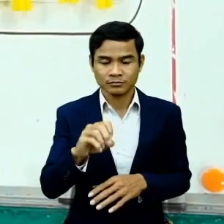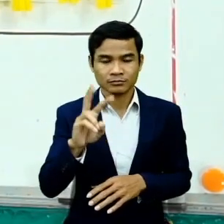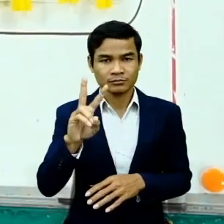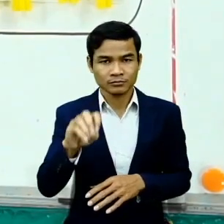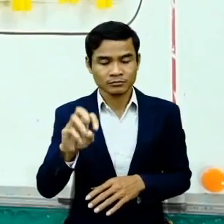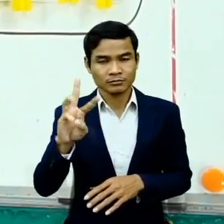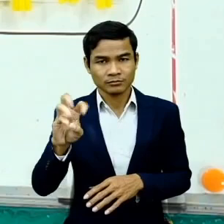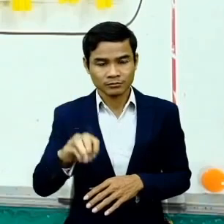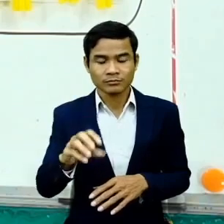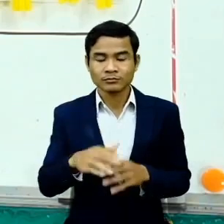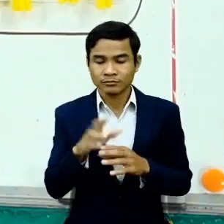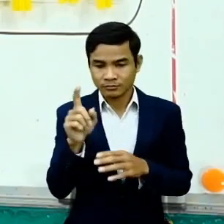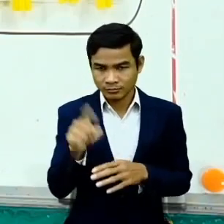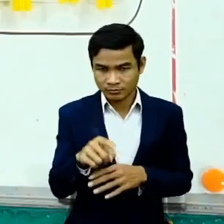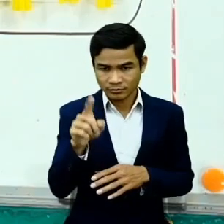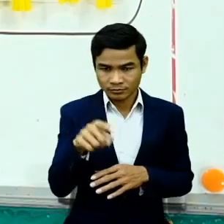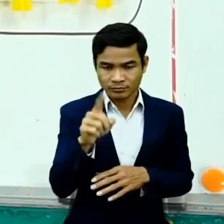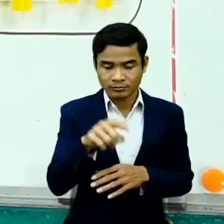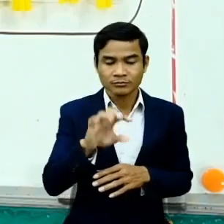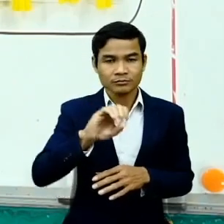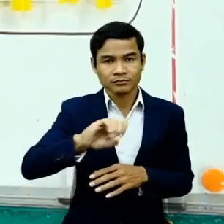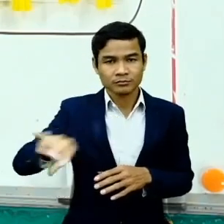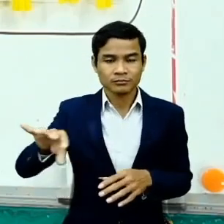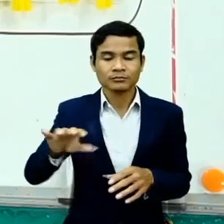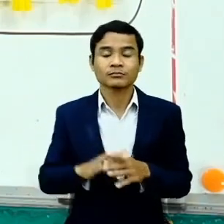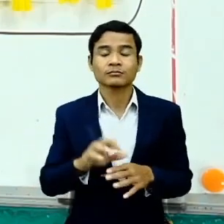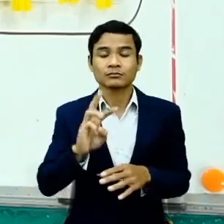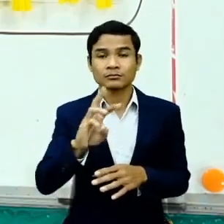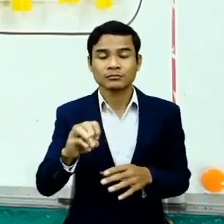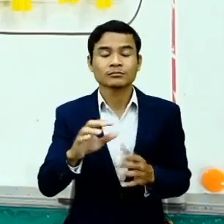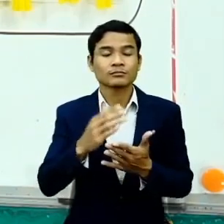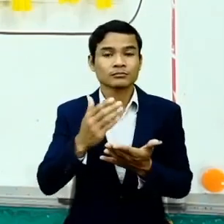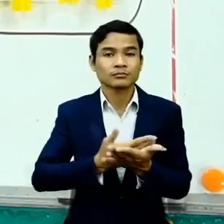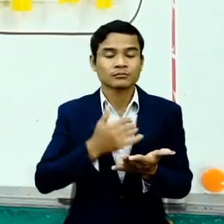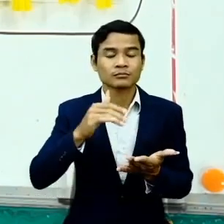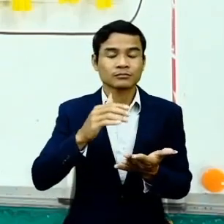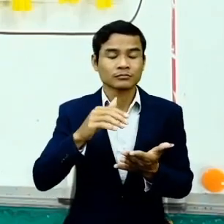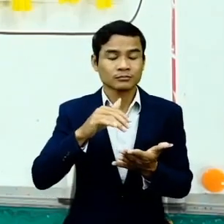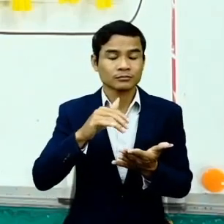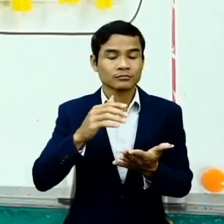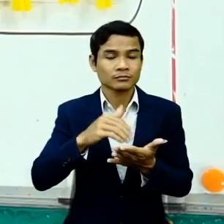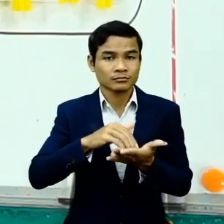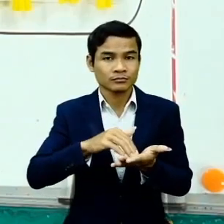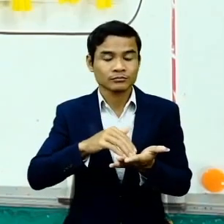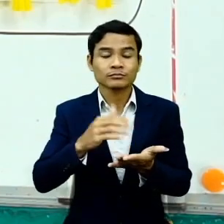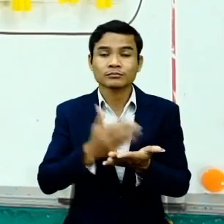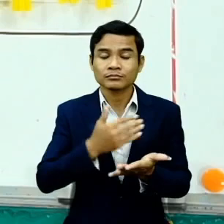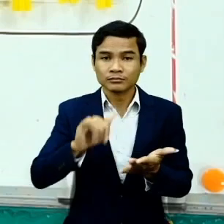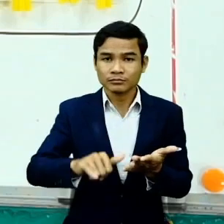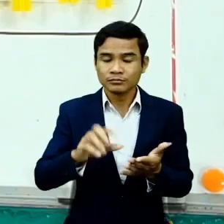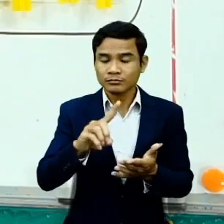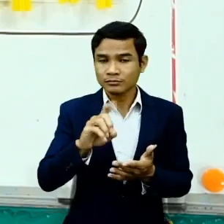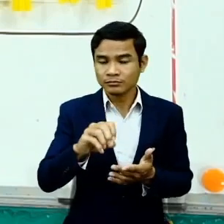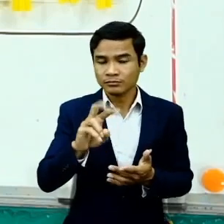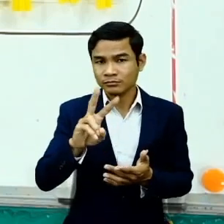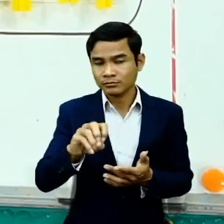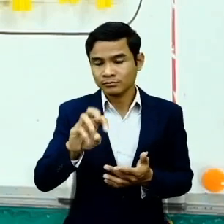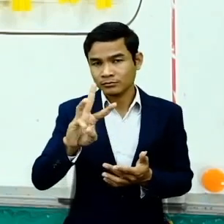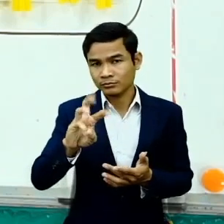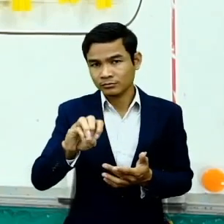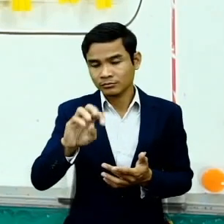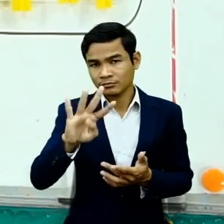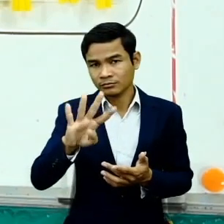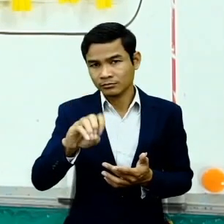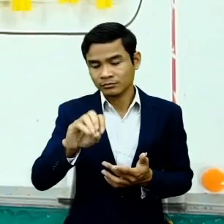hơi xám chà này cú chốt xám sập chành nè con nè xó chà đọc mập hơi xám xái